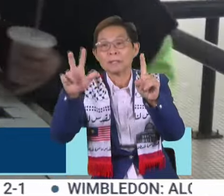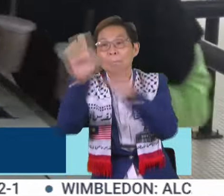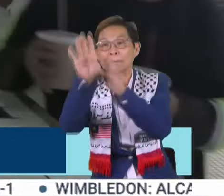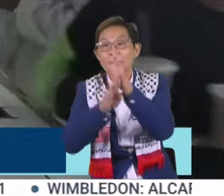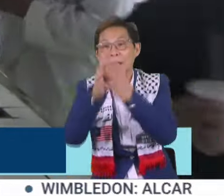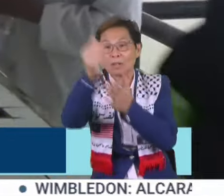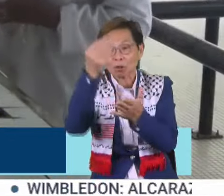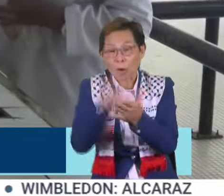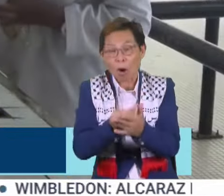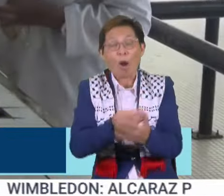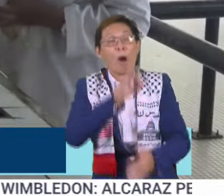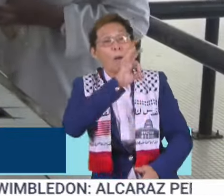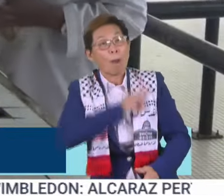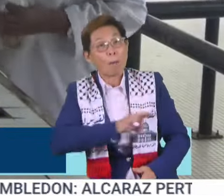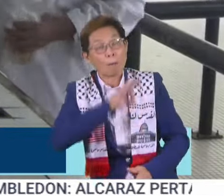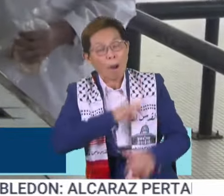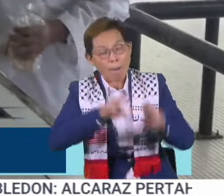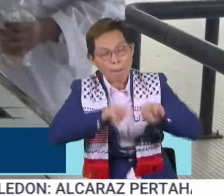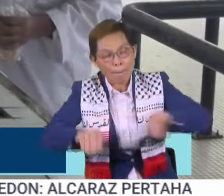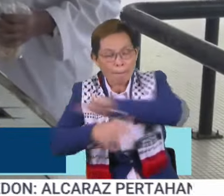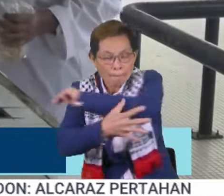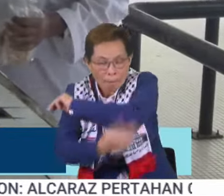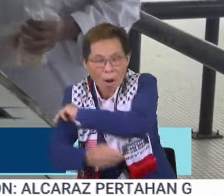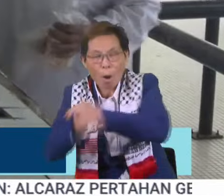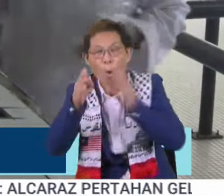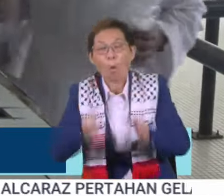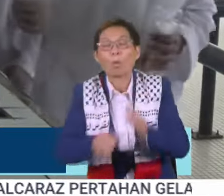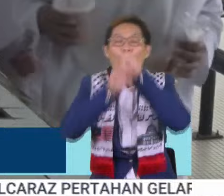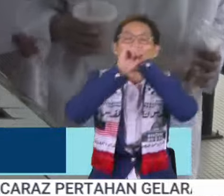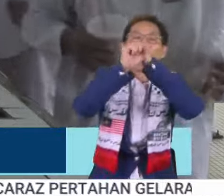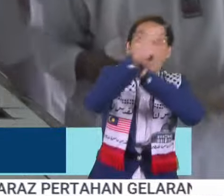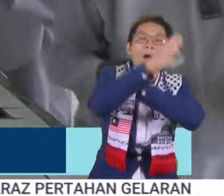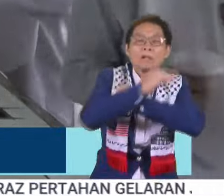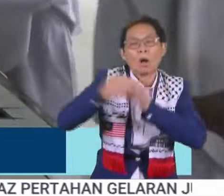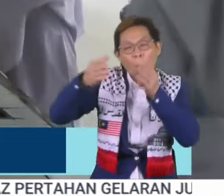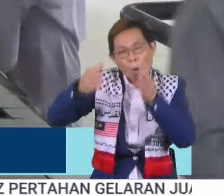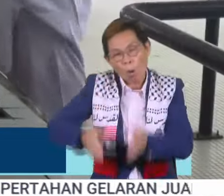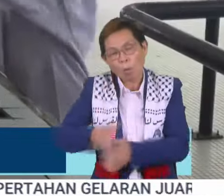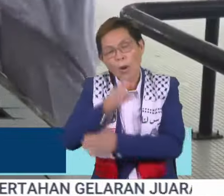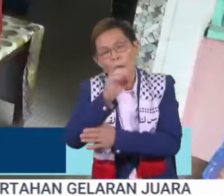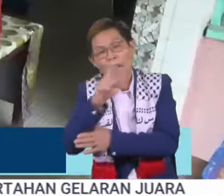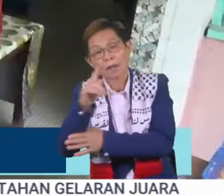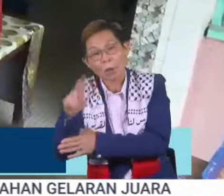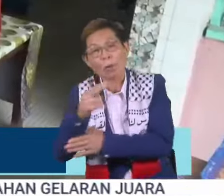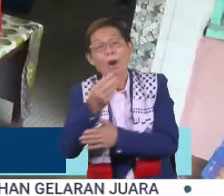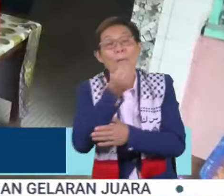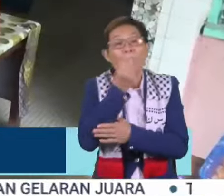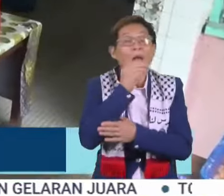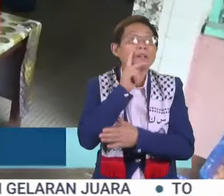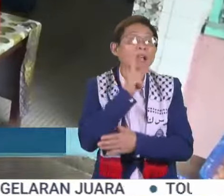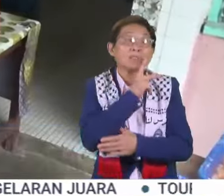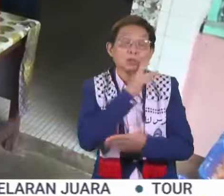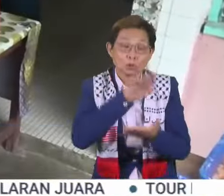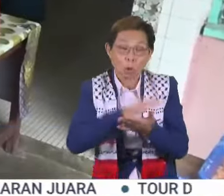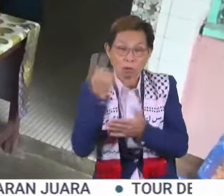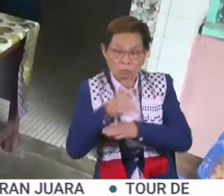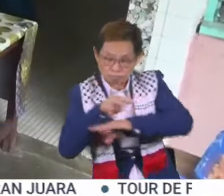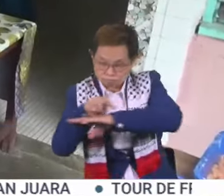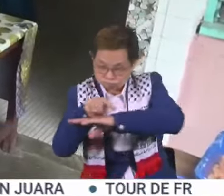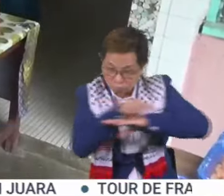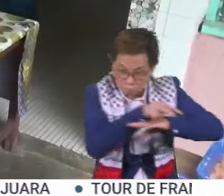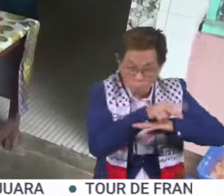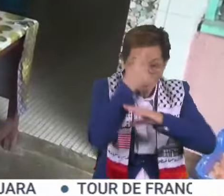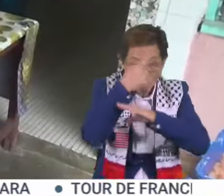RM1.493 bilion. Ia beri manfaat kepada pelajar miskin, orang asli dan berkeperluan khas. Harga makanan di kantin sekolah juga sentiasa